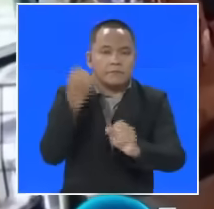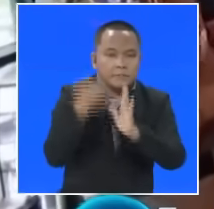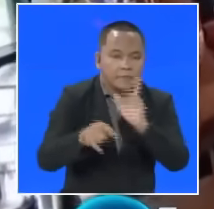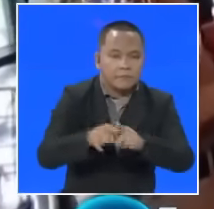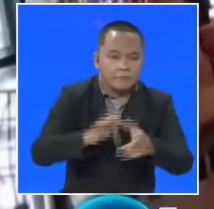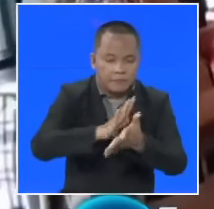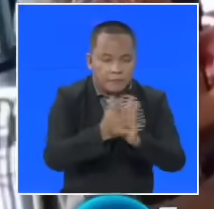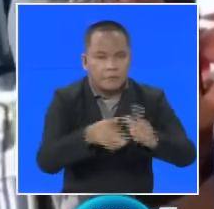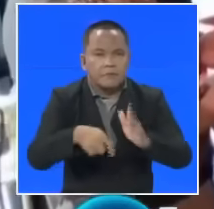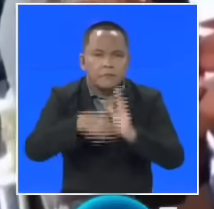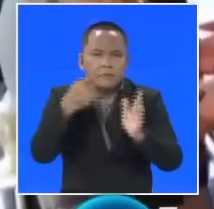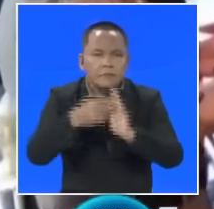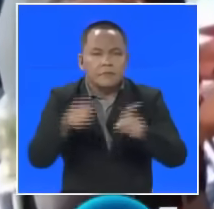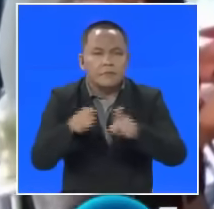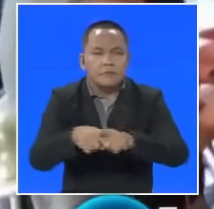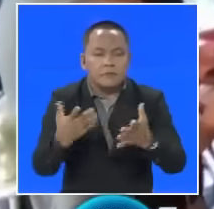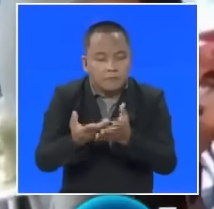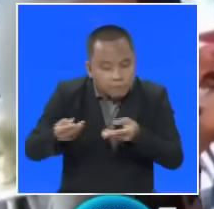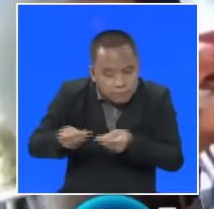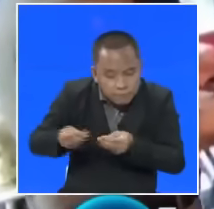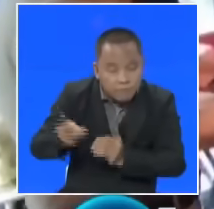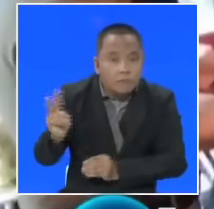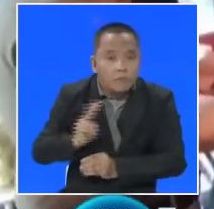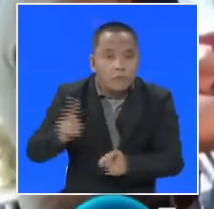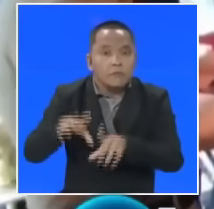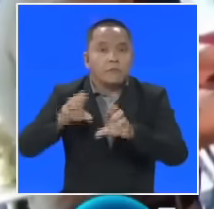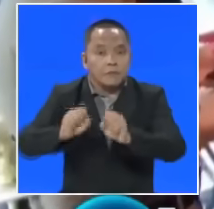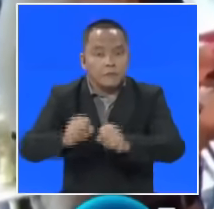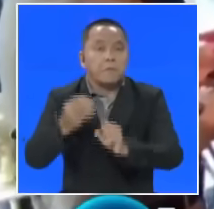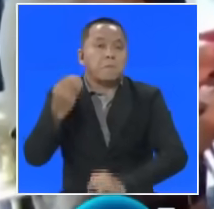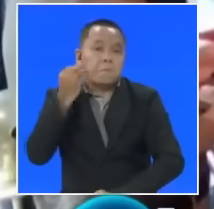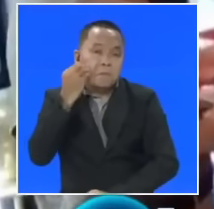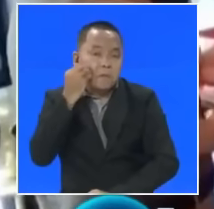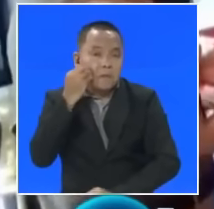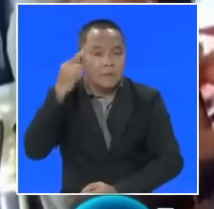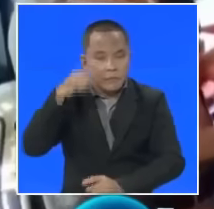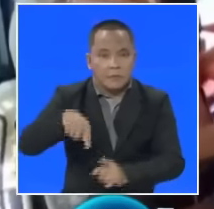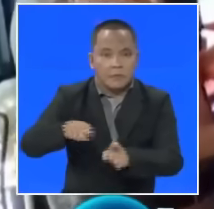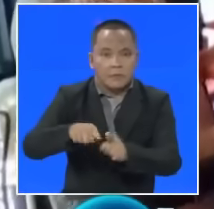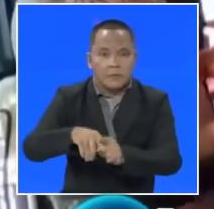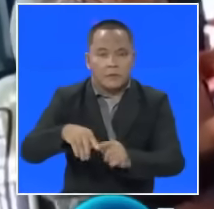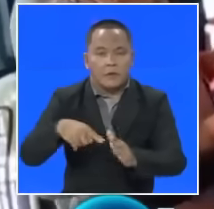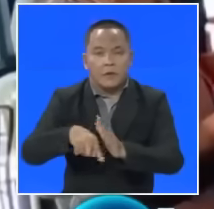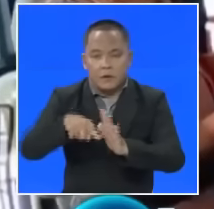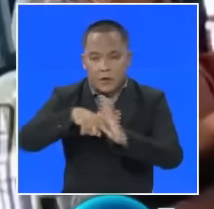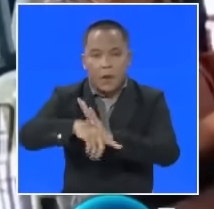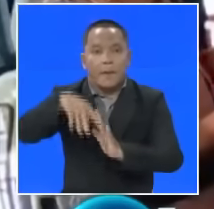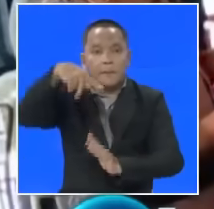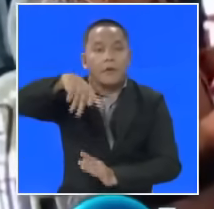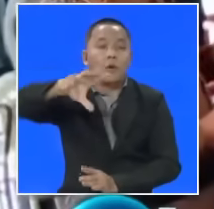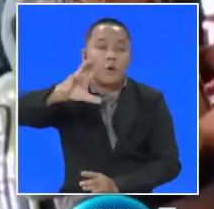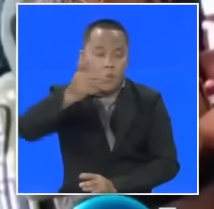ฐานฟอกเงินเพราะเหตุที่มีการสมคบกันโดยจับกลุ่มได้ที่บ้านพักในตำบลท้อแท้อำเภอวัดโบดจังหวัดพิษณุโล